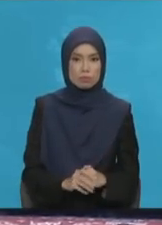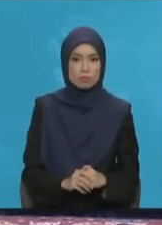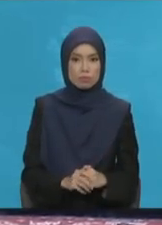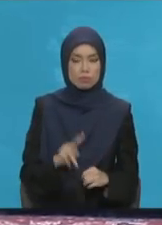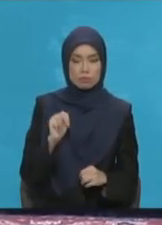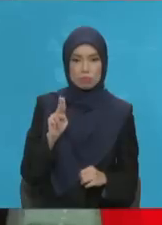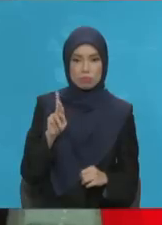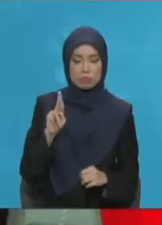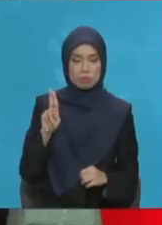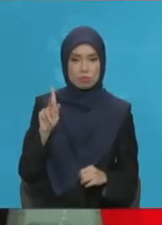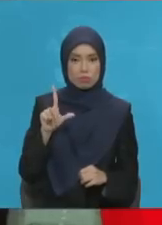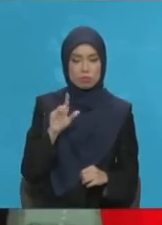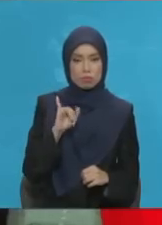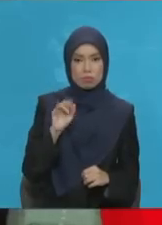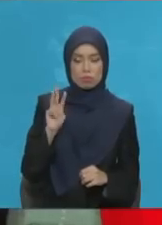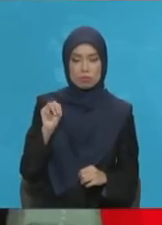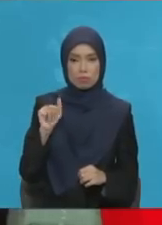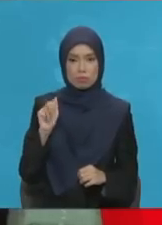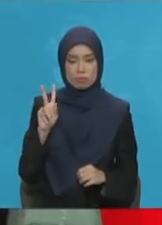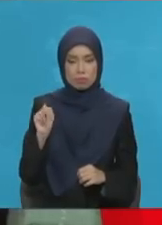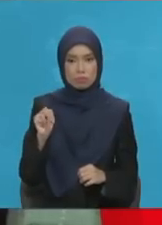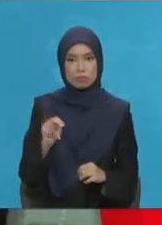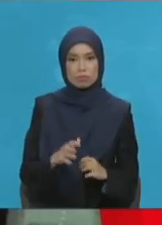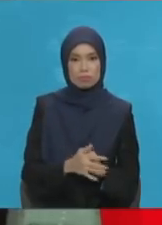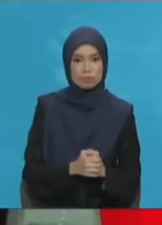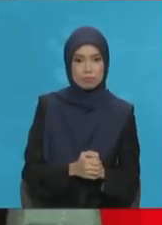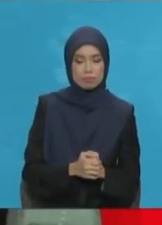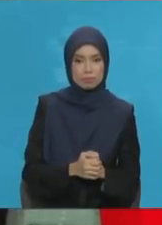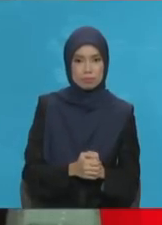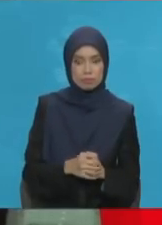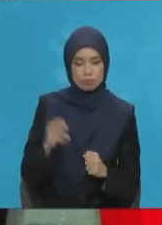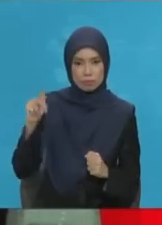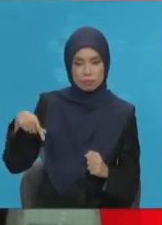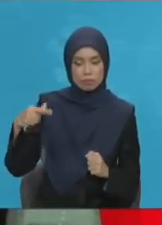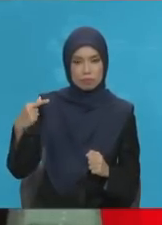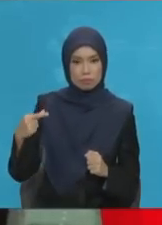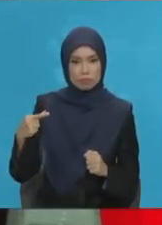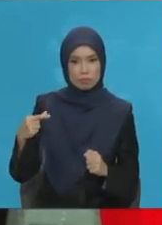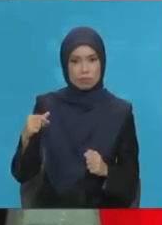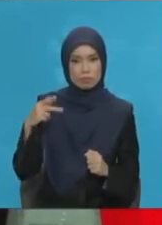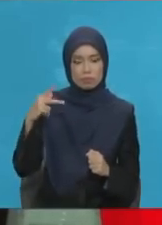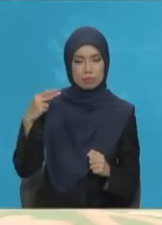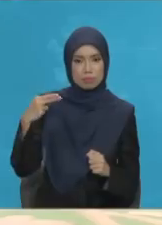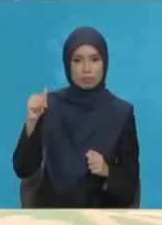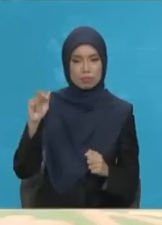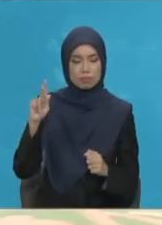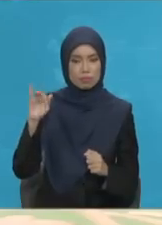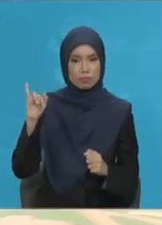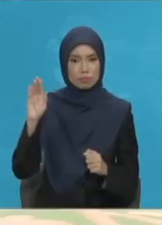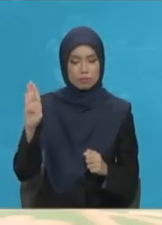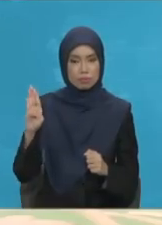menjunjung anugraha untuk menyempahkan kepada yang amat Mulia Pangeran Indra sederaja sahibul karib bahwa